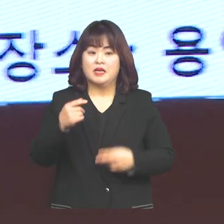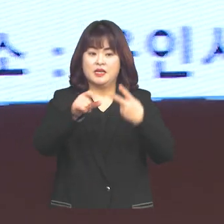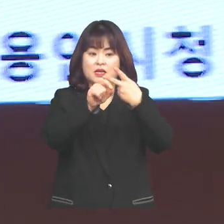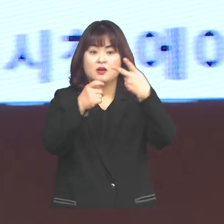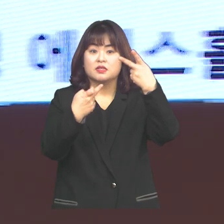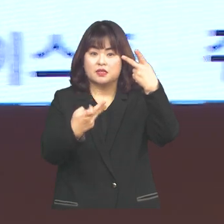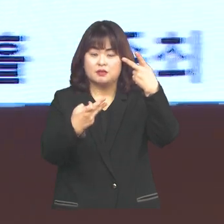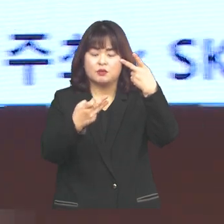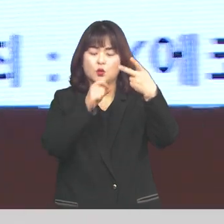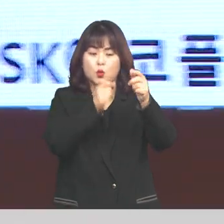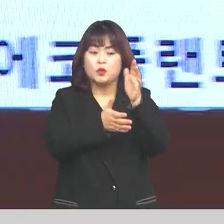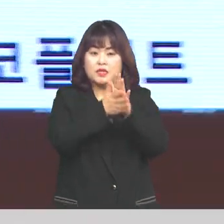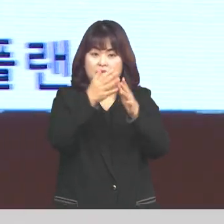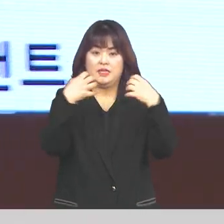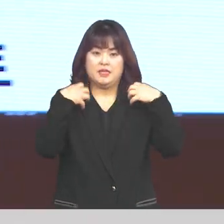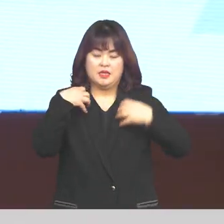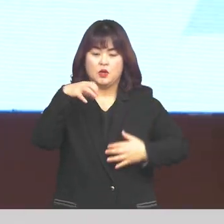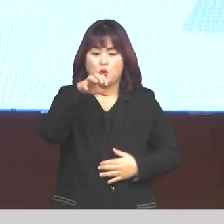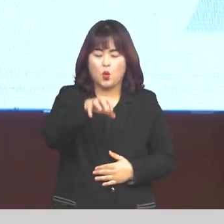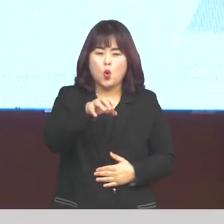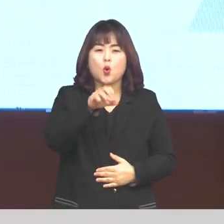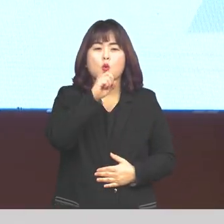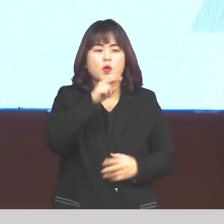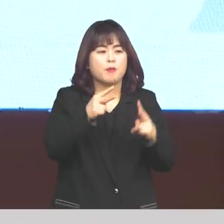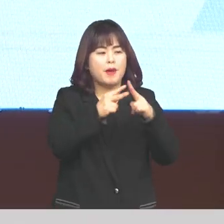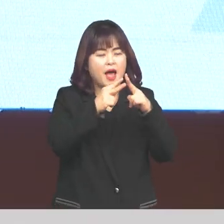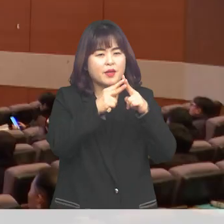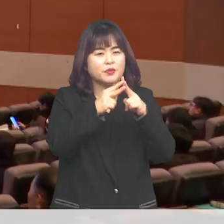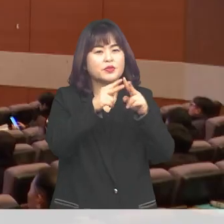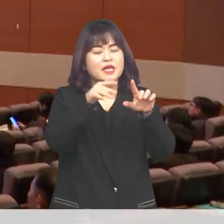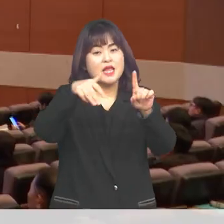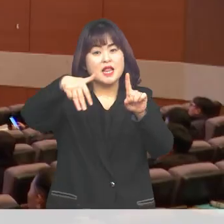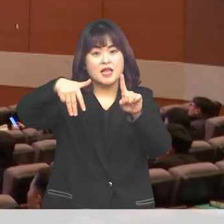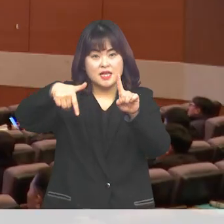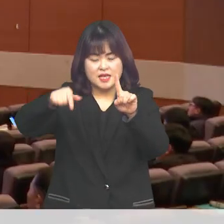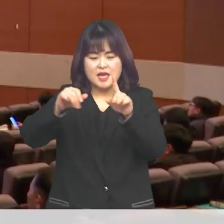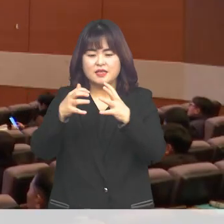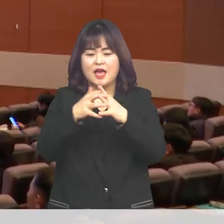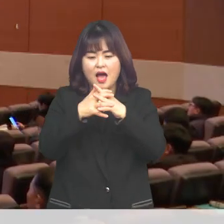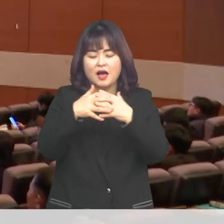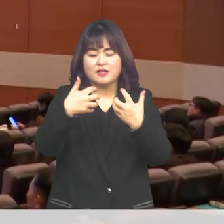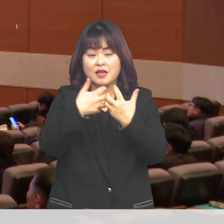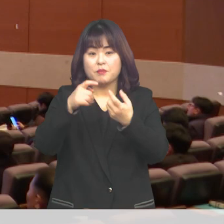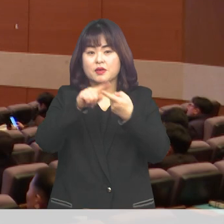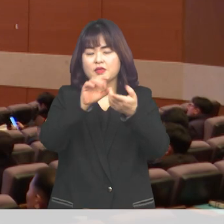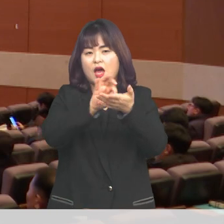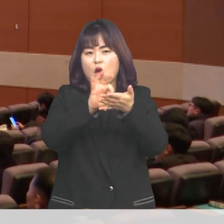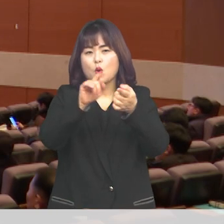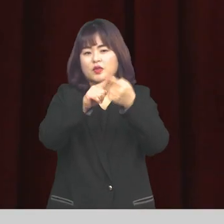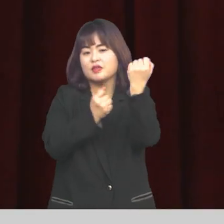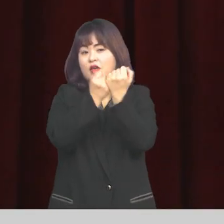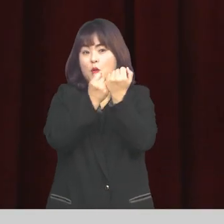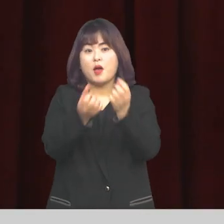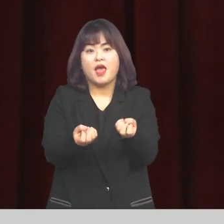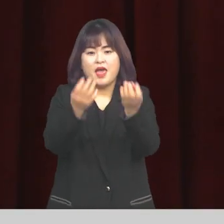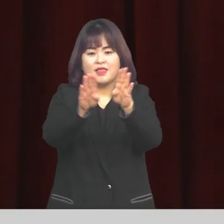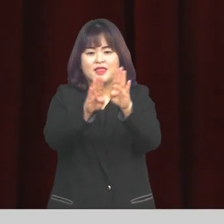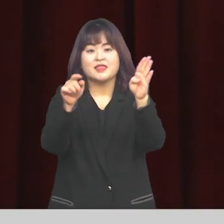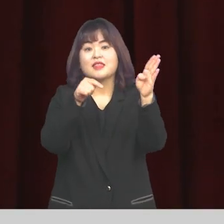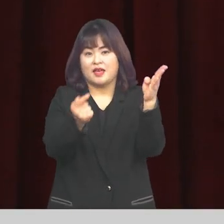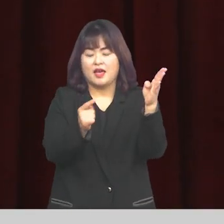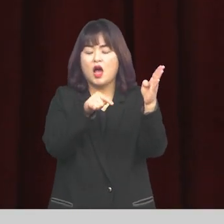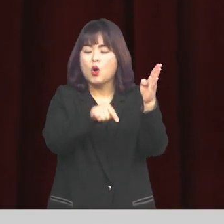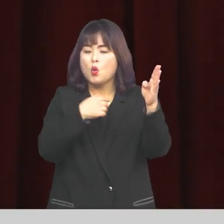지난 13일 용인특례시청에서 용인 반도체 클러스터 1기 장비 사용 설명회가 열렸습니다. 설명회에는 용인